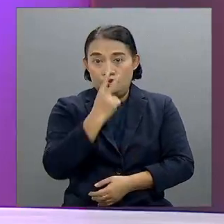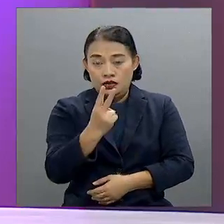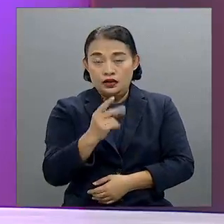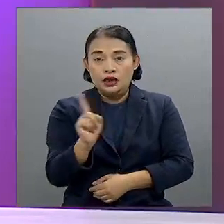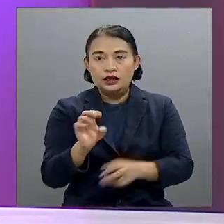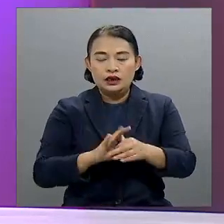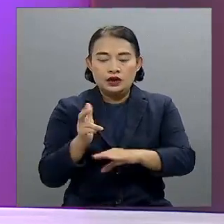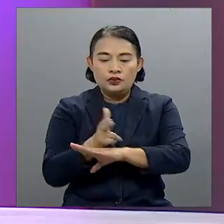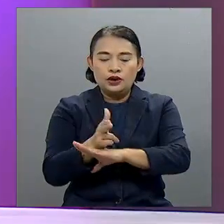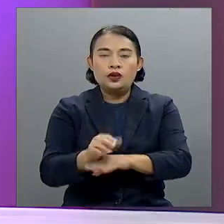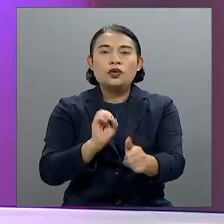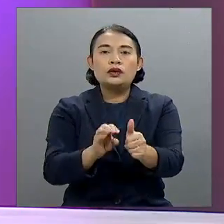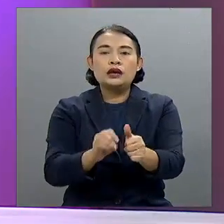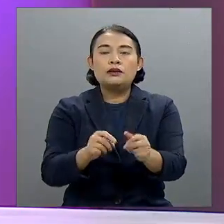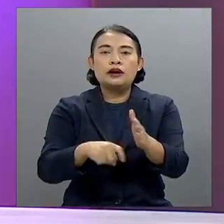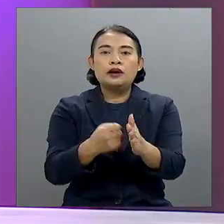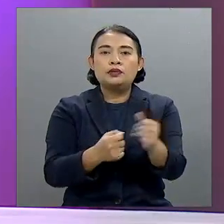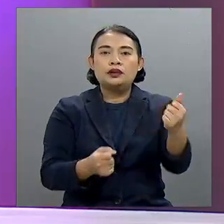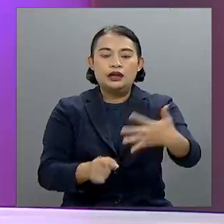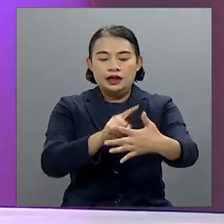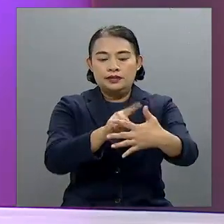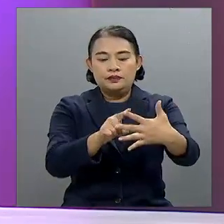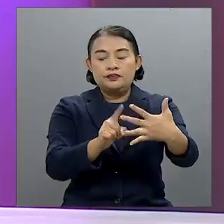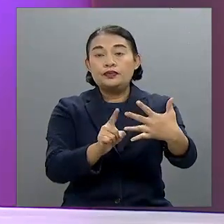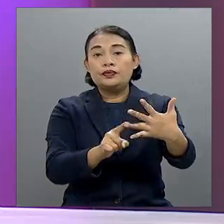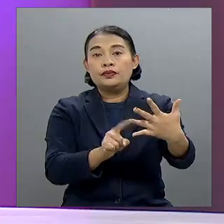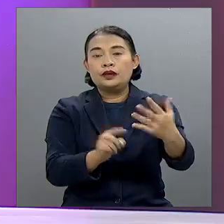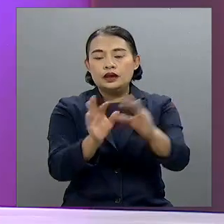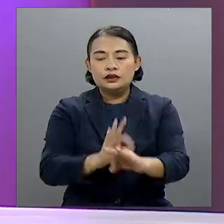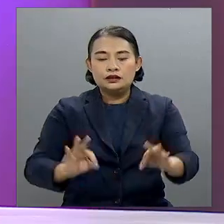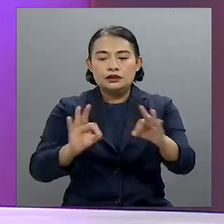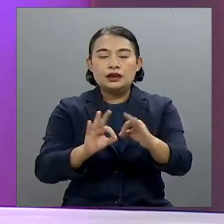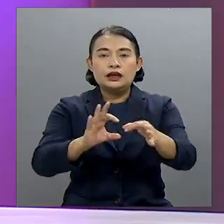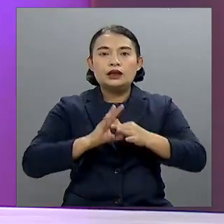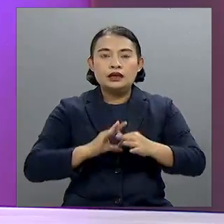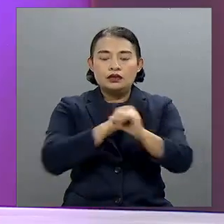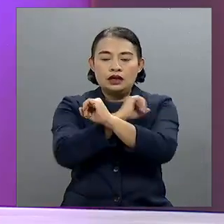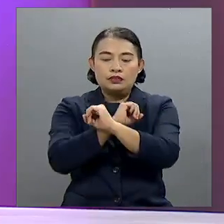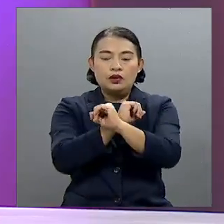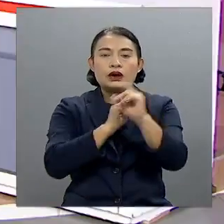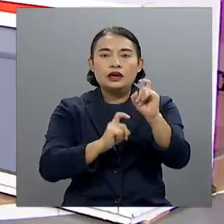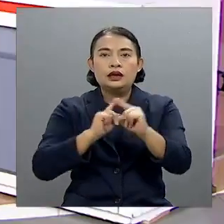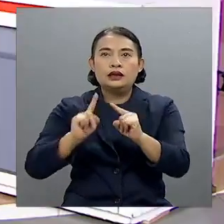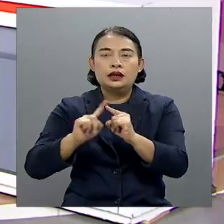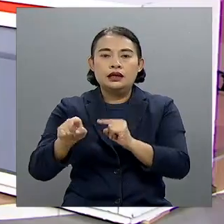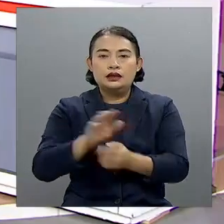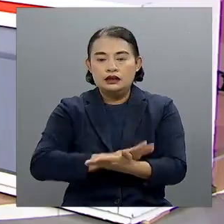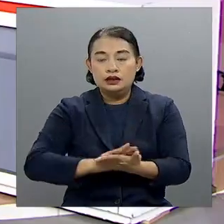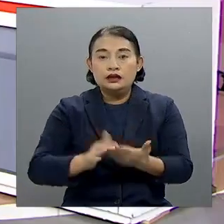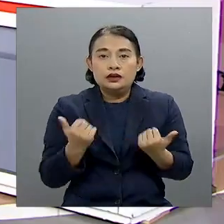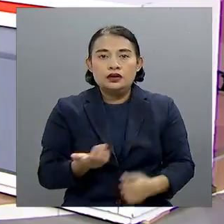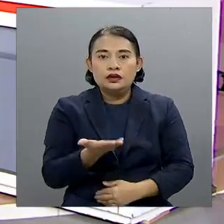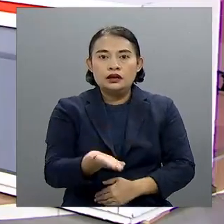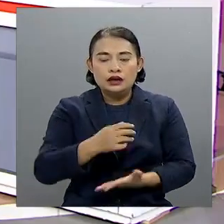5วิธีในการรับมือกับวิกฤตน้ำท่วมก็จะเป็นเรื่องของสุขอนามัยความปลอดภัยต่างๆทีนี้อยากให้คุณสิริวรรณเล่าถึง1ใน5อย่างนั้น